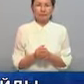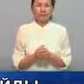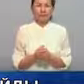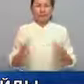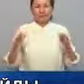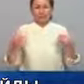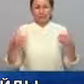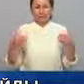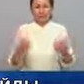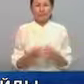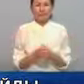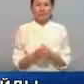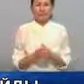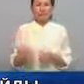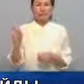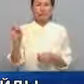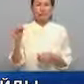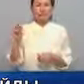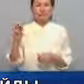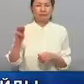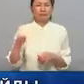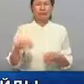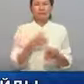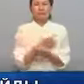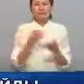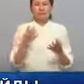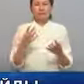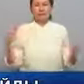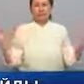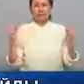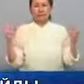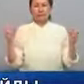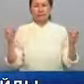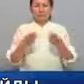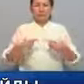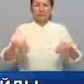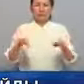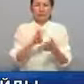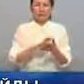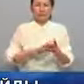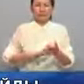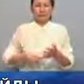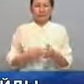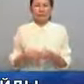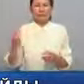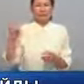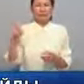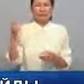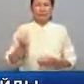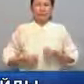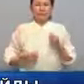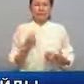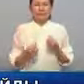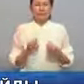құрметті жақсылар. Айт мерекесі спорттық шаралармен жалғасты. Ағайын арқан тарысып, кір тасын көтеріп, ұлттық спорт